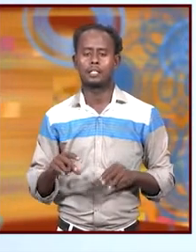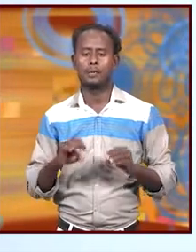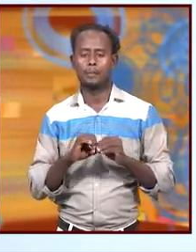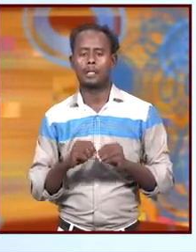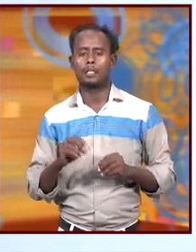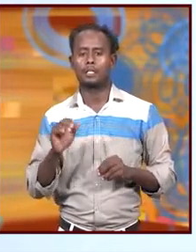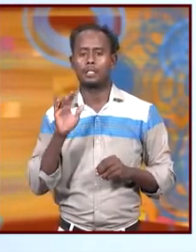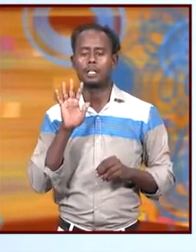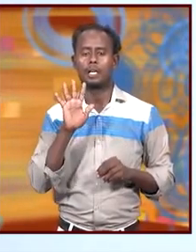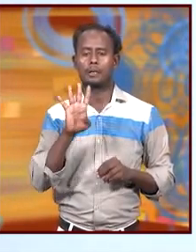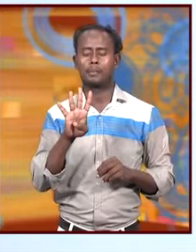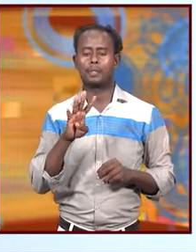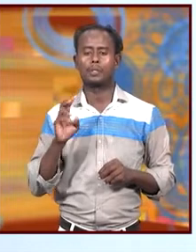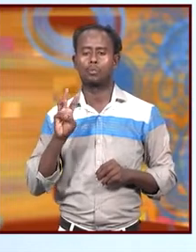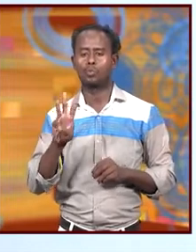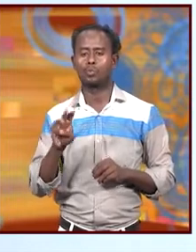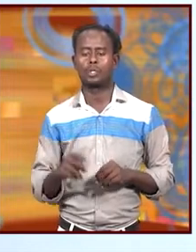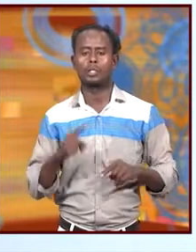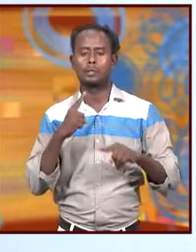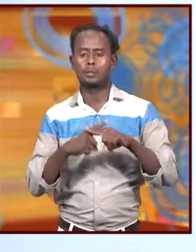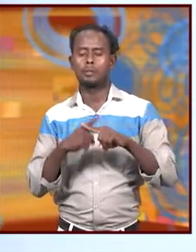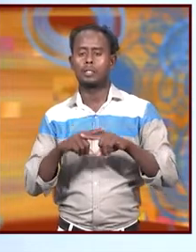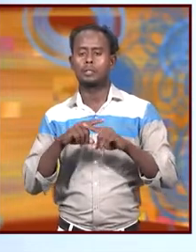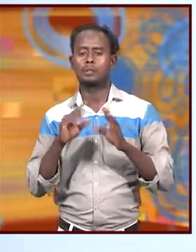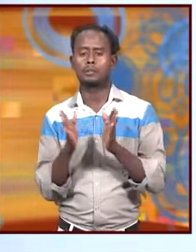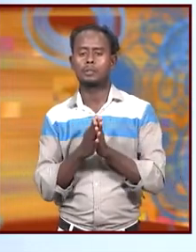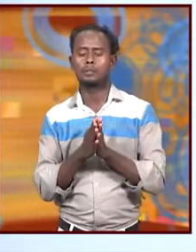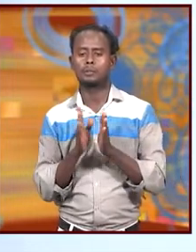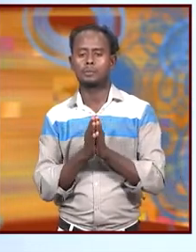அகலத்திற்கு 43 என்றும் பிரதியிட்டால்